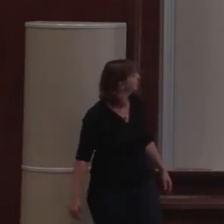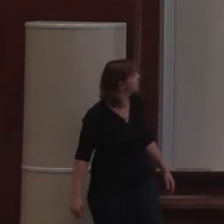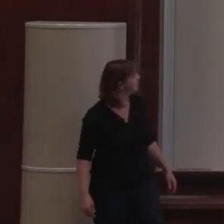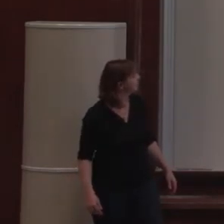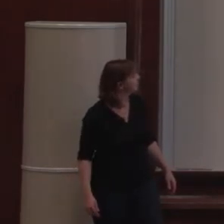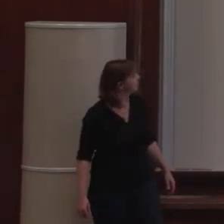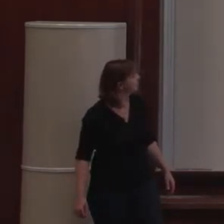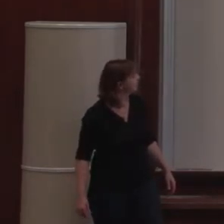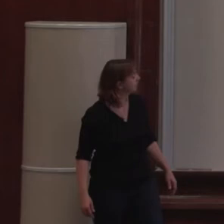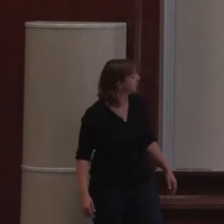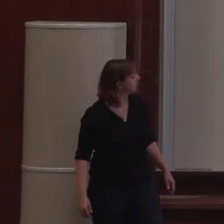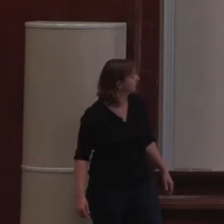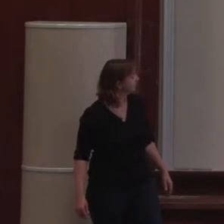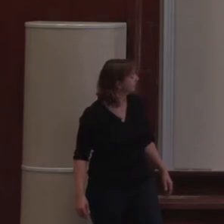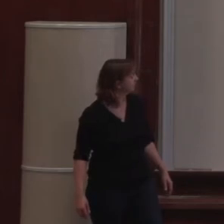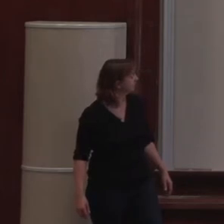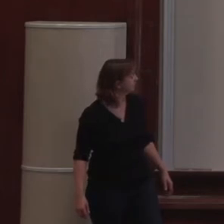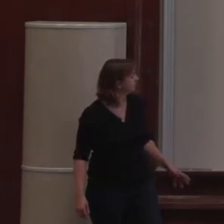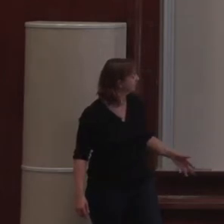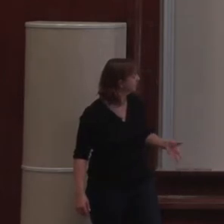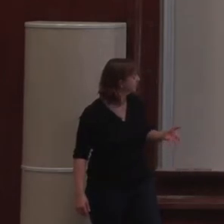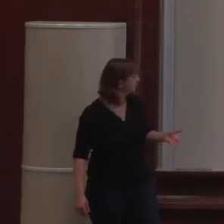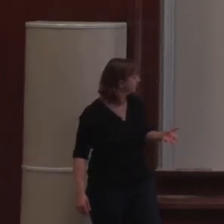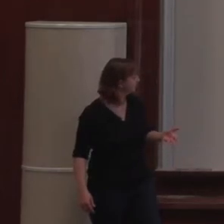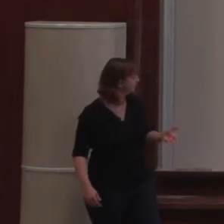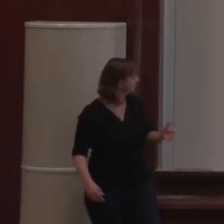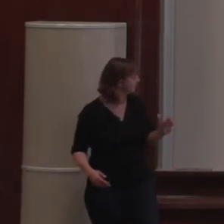Je voulais la commenter au fur et à mesure. Je vais repartir au début, si c'est possible.